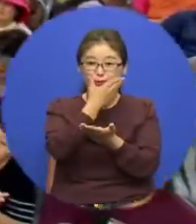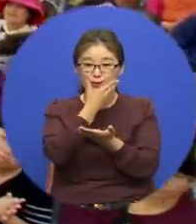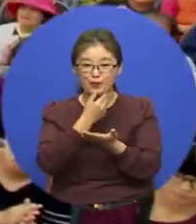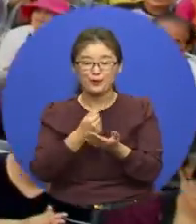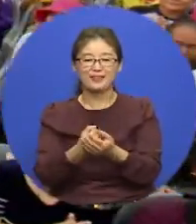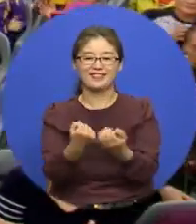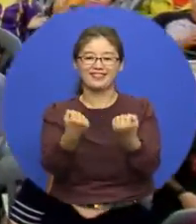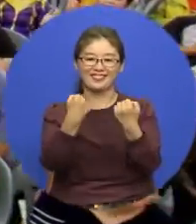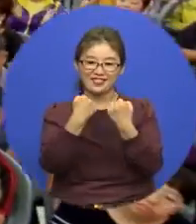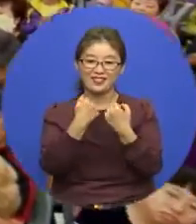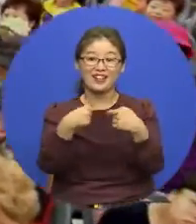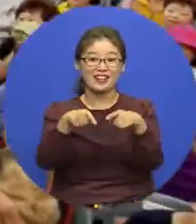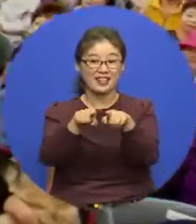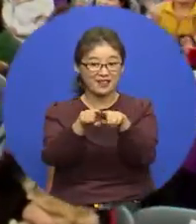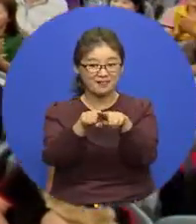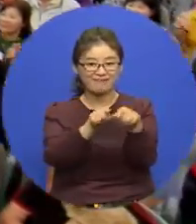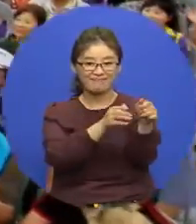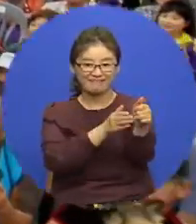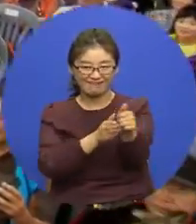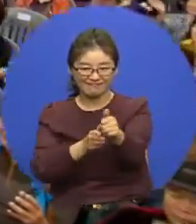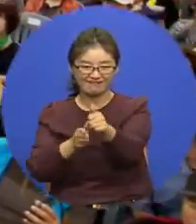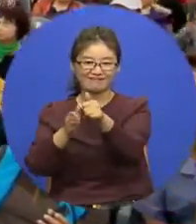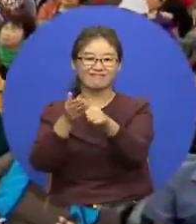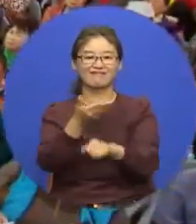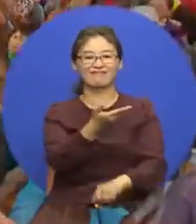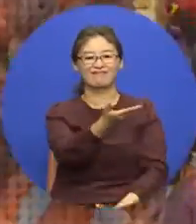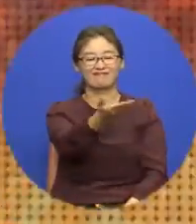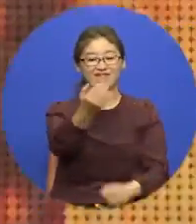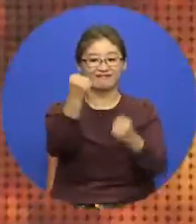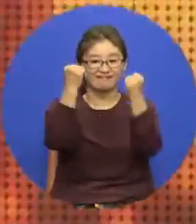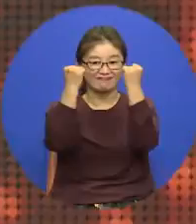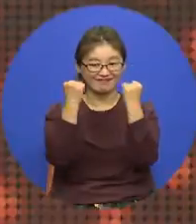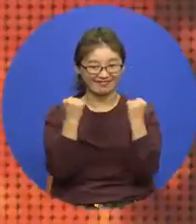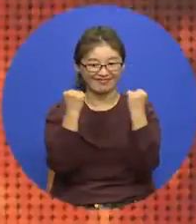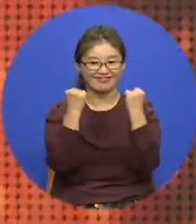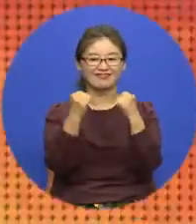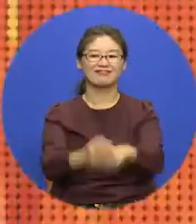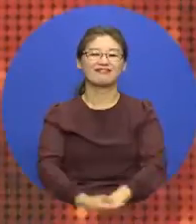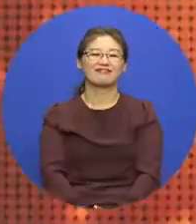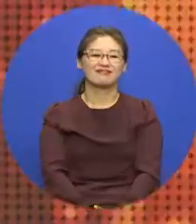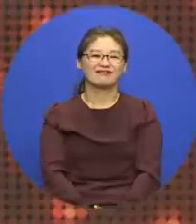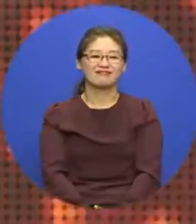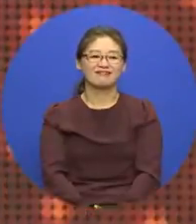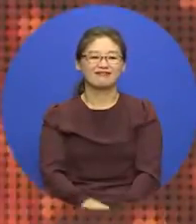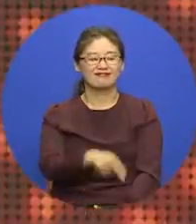건강이 함께 하시기를 기원드립니다. 여러분 화이팅!